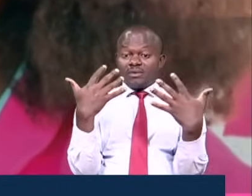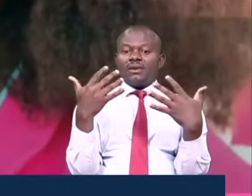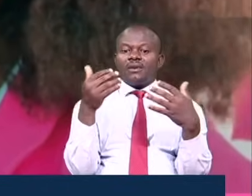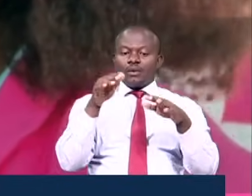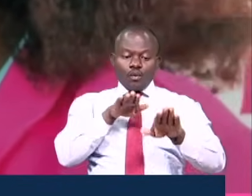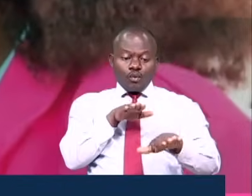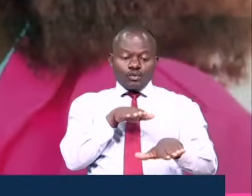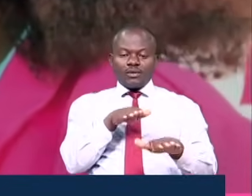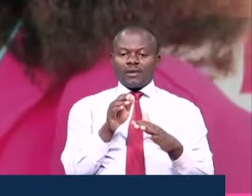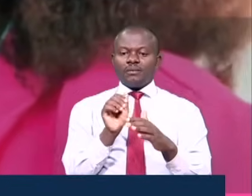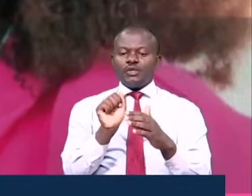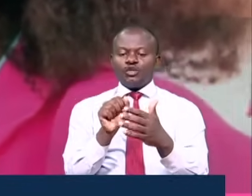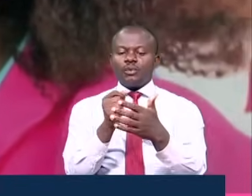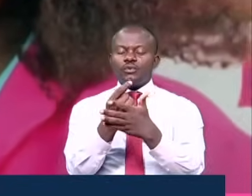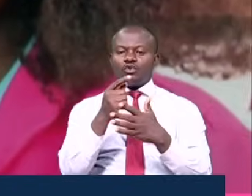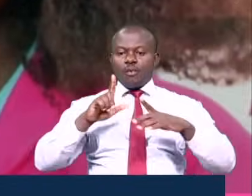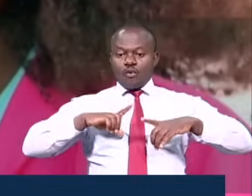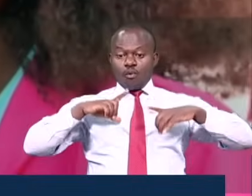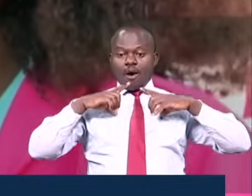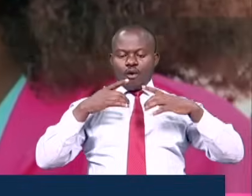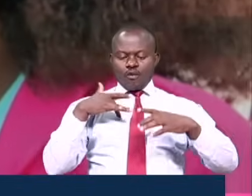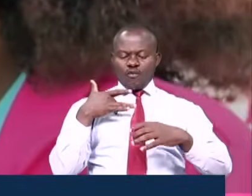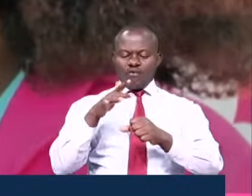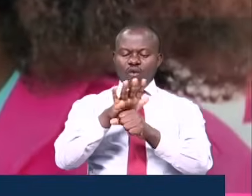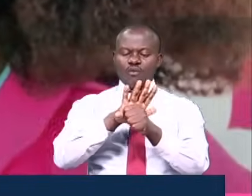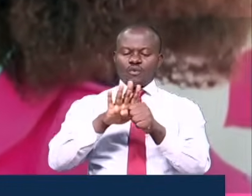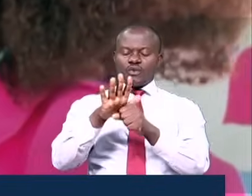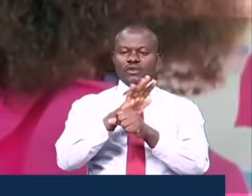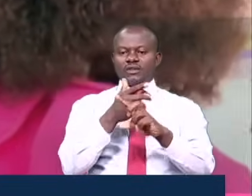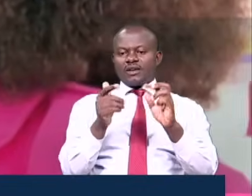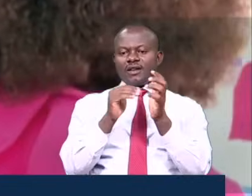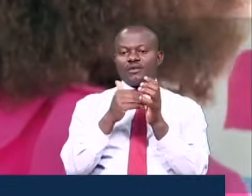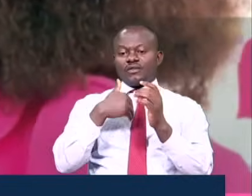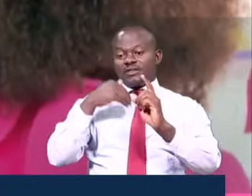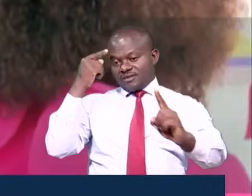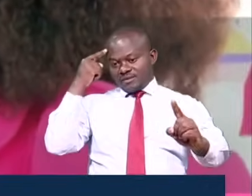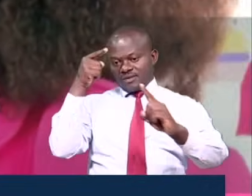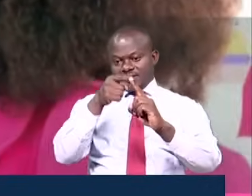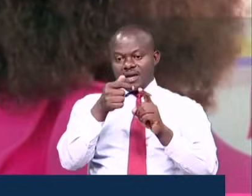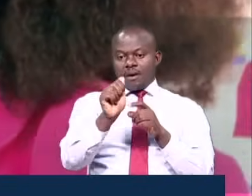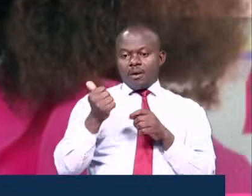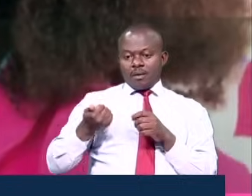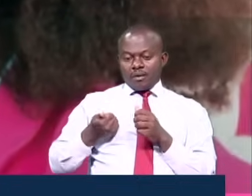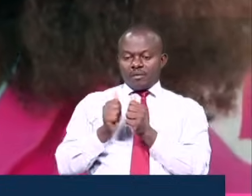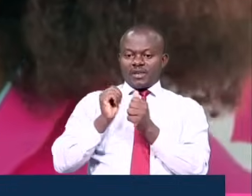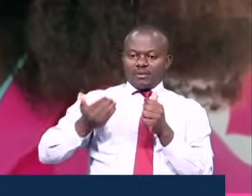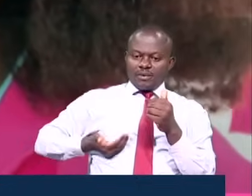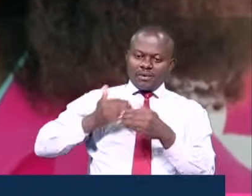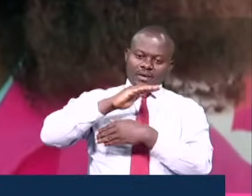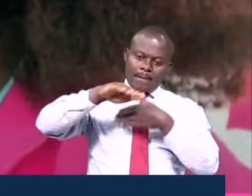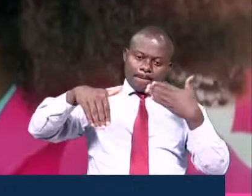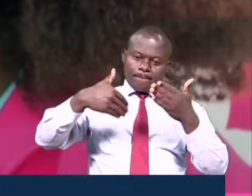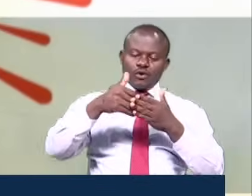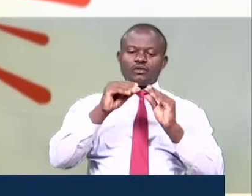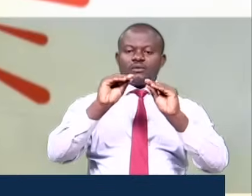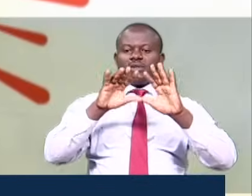kudoda, bituma ubaho wumva wuzuye kandi ufite intego. Aba bakobwa n'abagore bose twabigishije